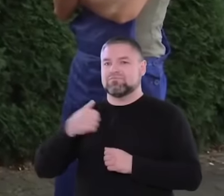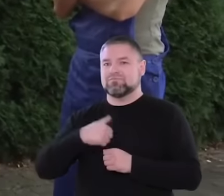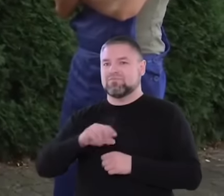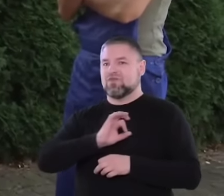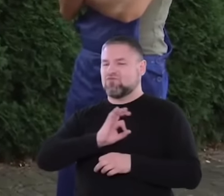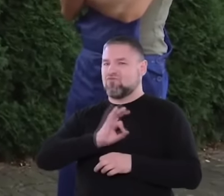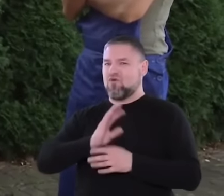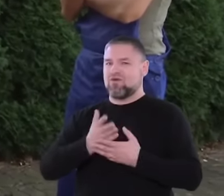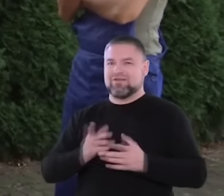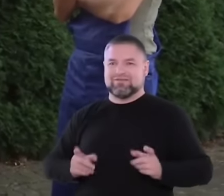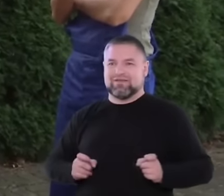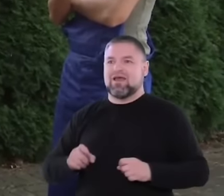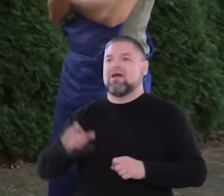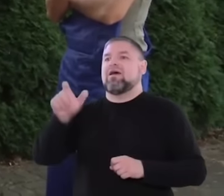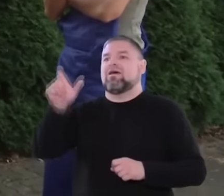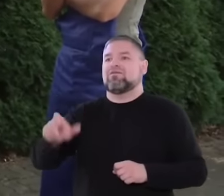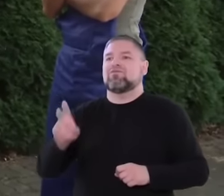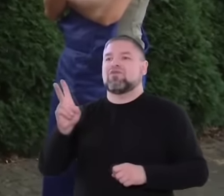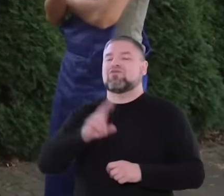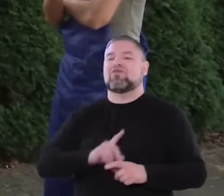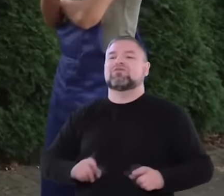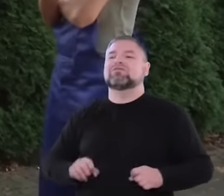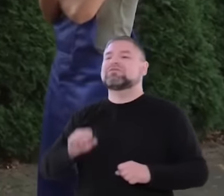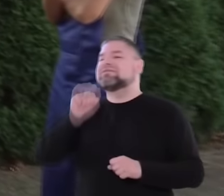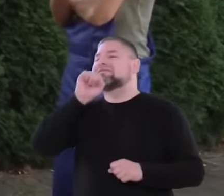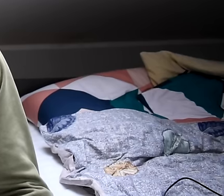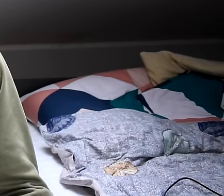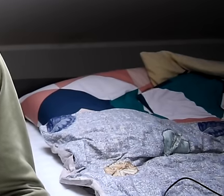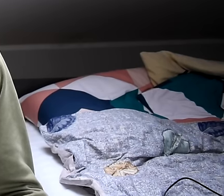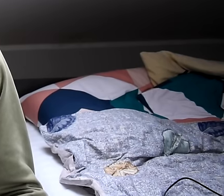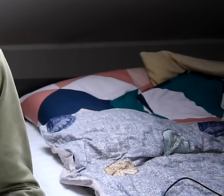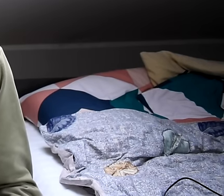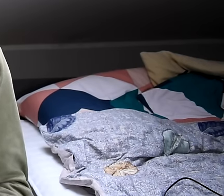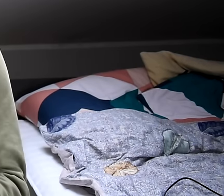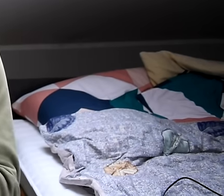jej zazdroszczą. A tobie kto zazdrości tej staruchy? Ty.